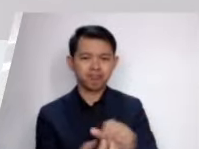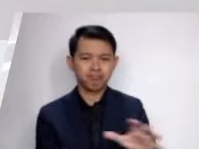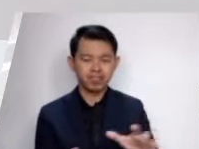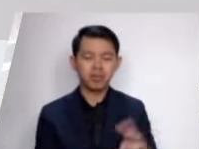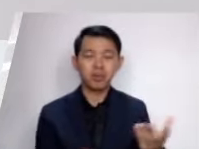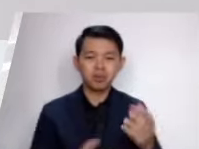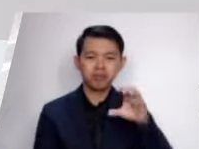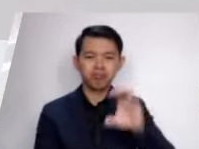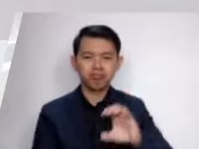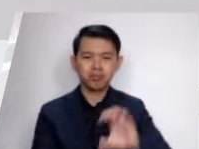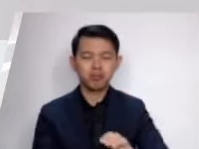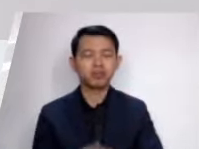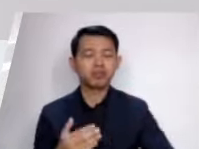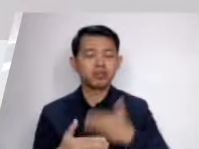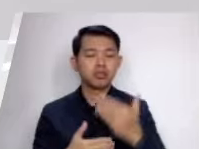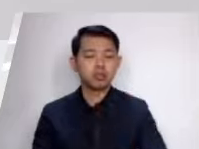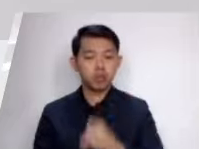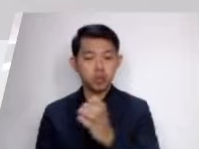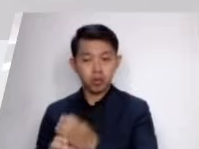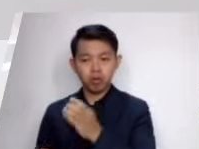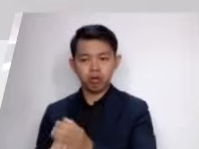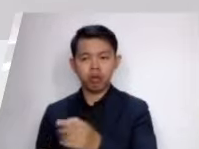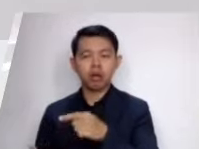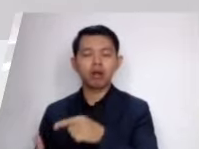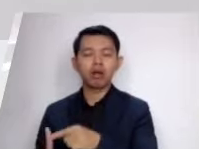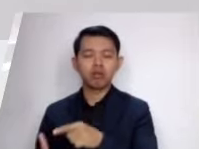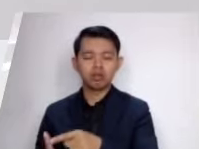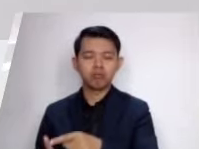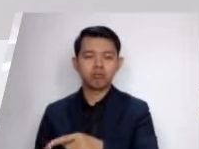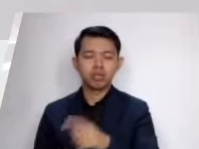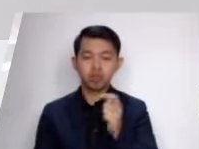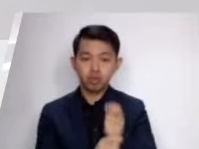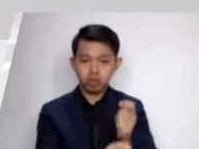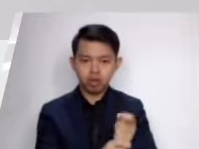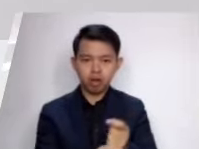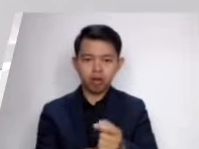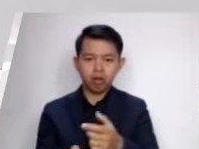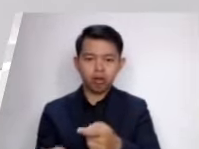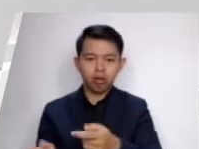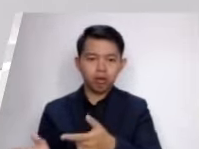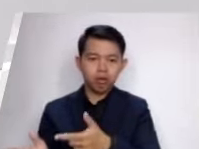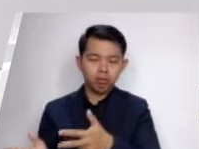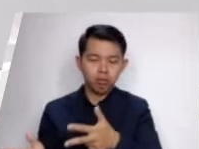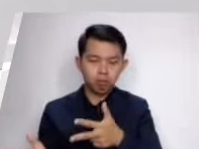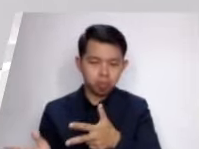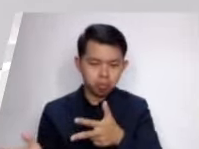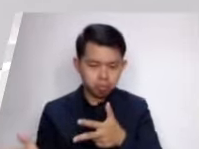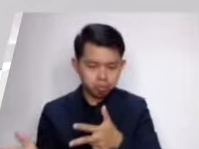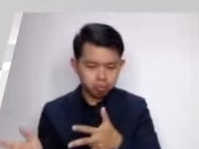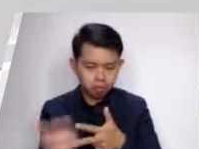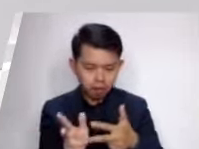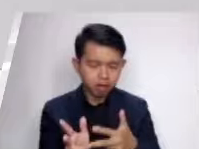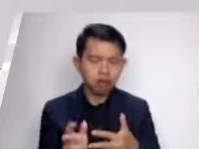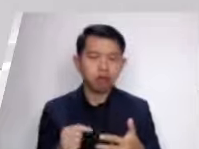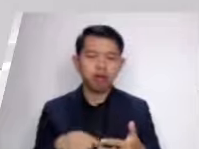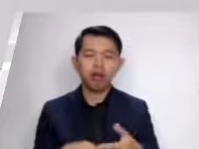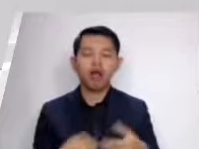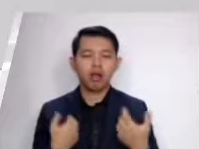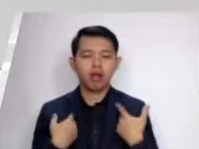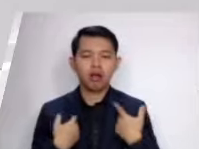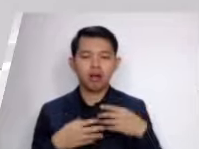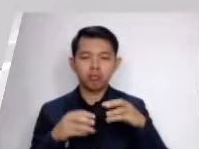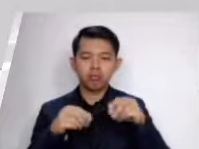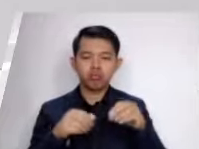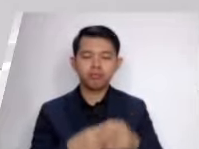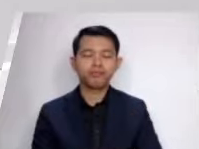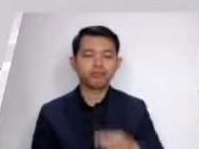nakaparadang kotse ang naatrasa ng isang truck na may kargang buhangin. Ang mainita balita hatid ni Claire Lacanilaw Dungka ng GMA